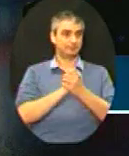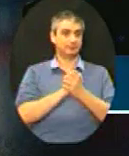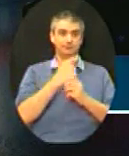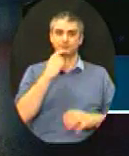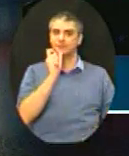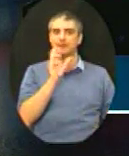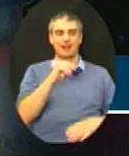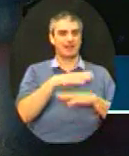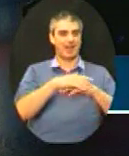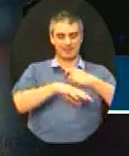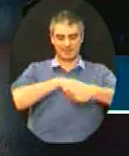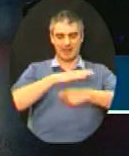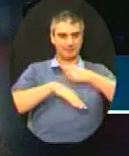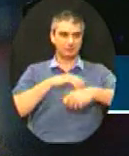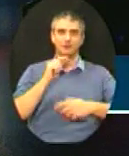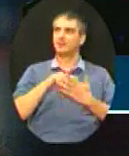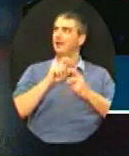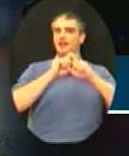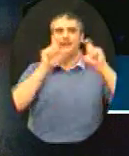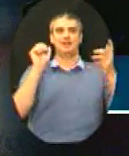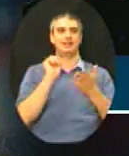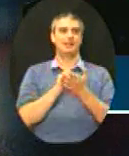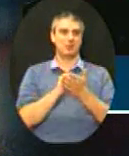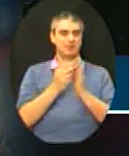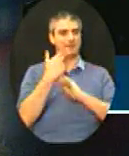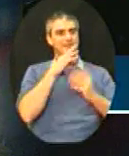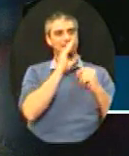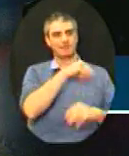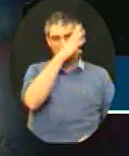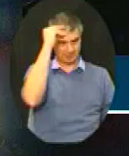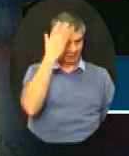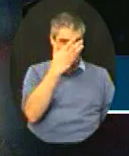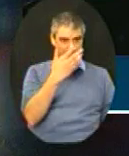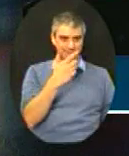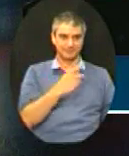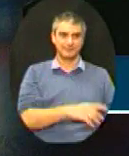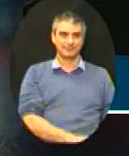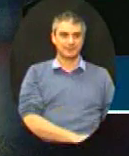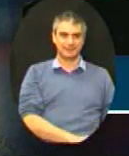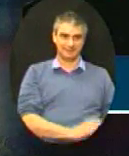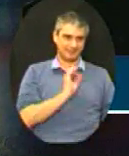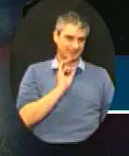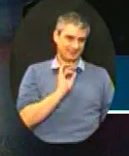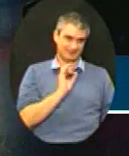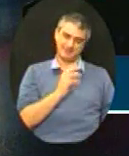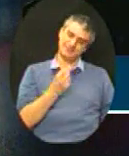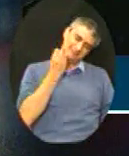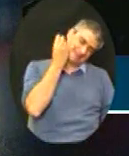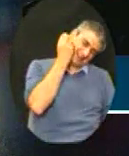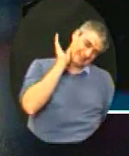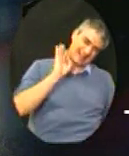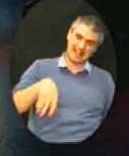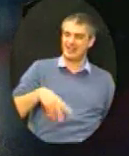קודם כל מילה אחת על היד החבושה שלך, כי זו הייתה כותרת ראשית בעיתונים לפני שנדבר על טראמפ. שאני לא עשיתי את היד. באמת, באמת. מה שנקרא, נסיר את זה מהשולחן.